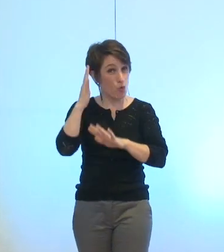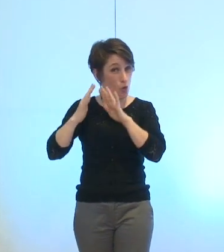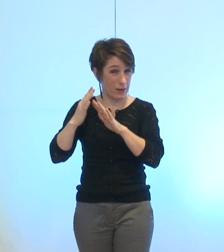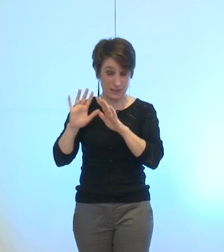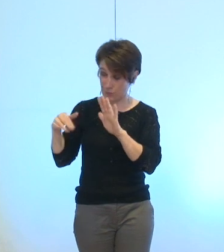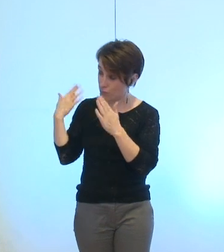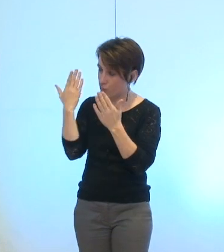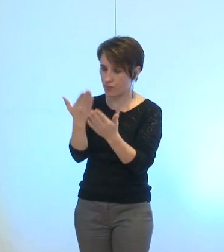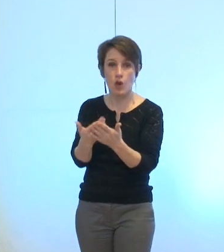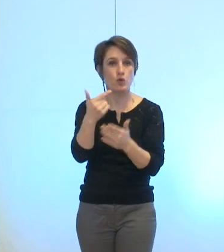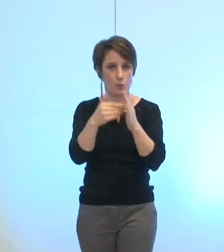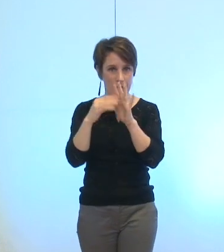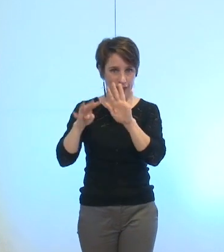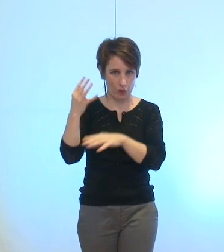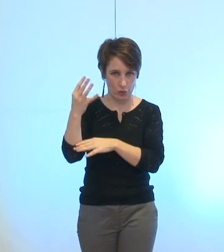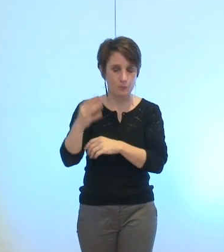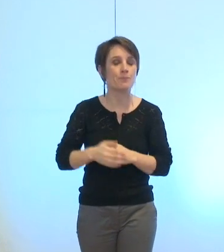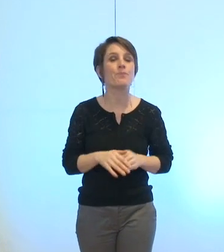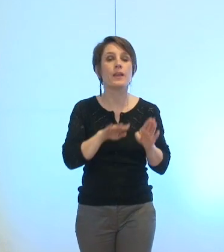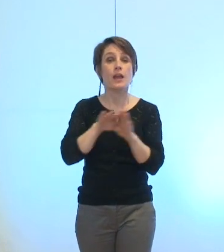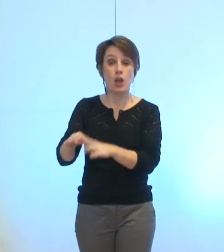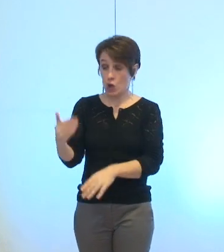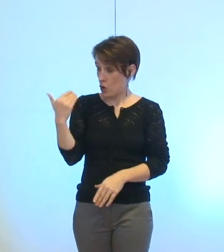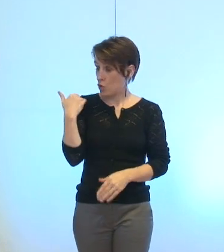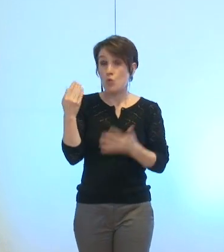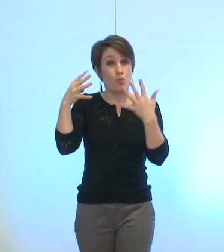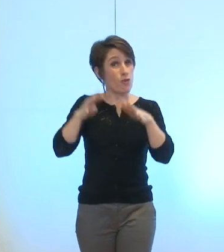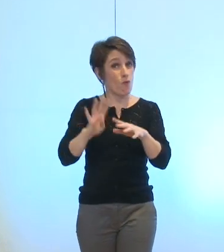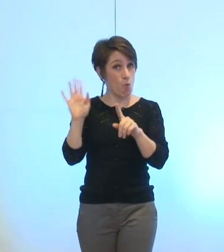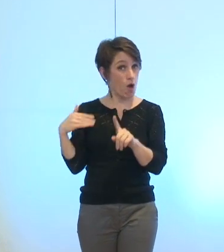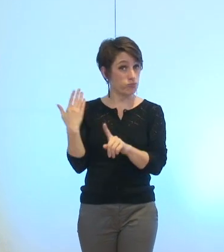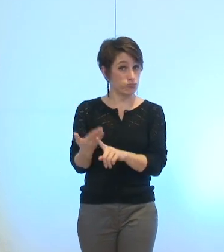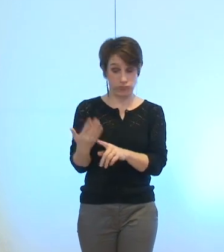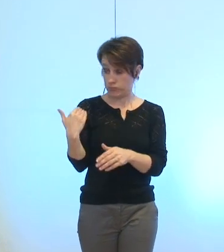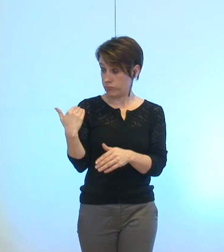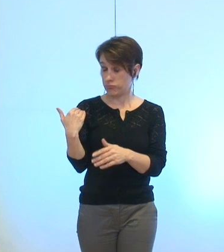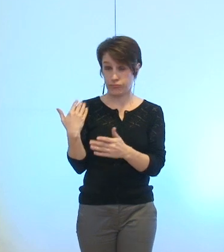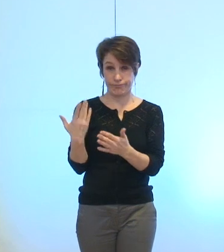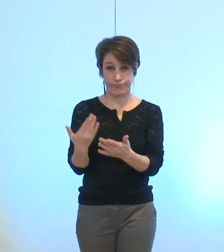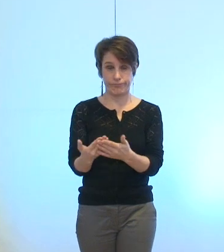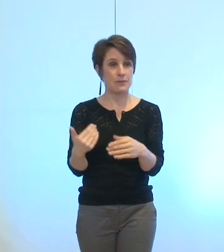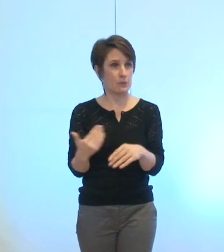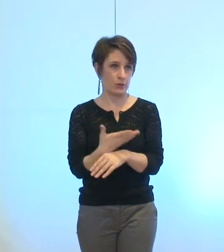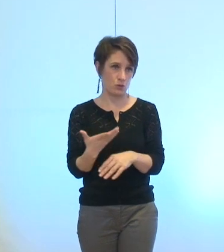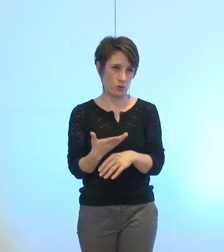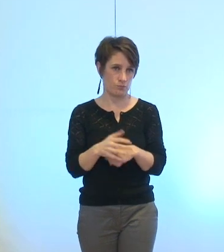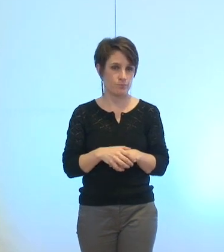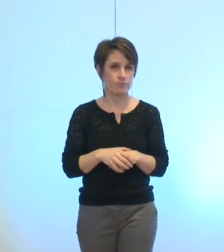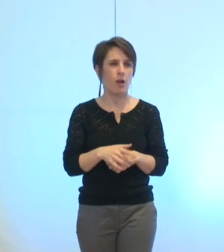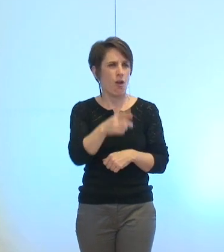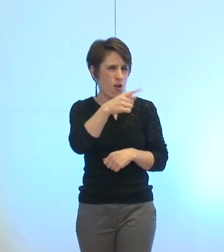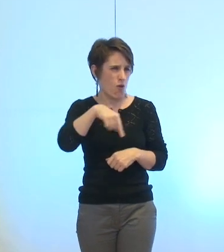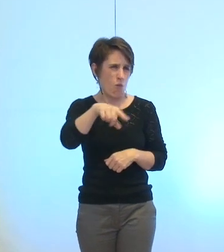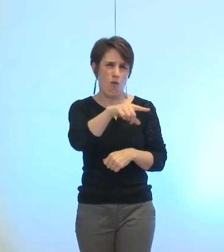depuis 9 mois alors il y a d'abord votre dénonciation de l'effondrement des